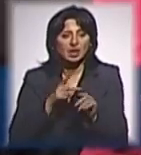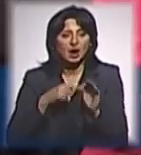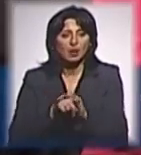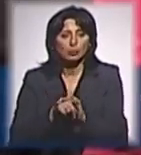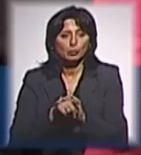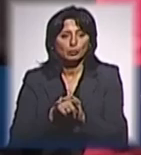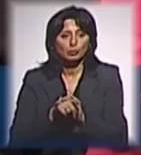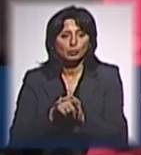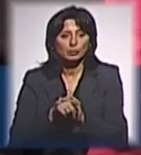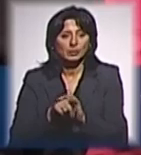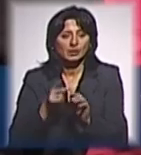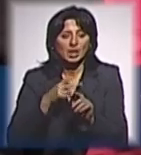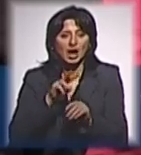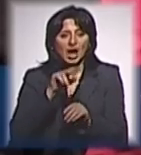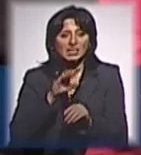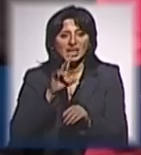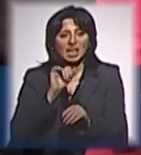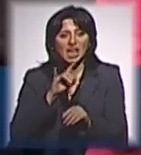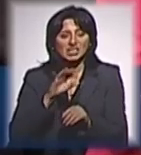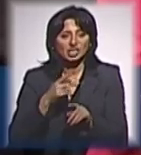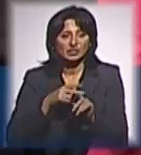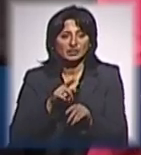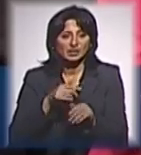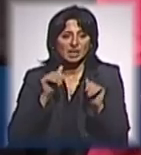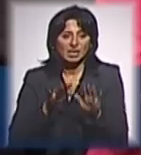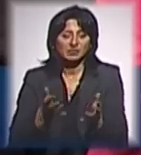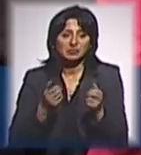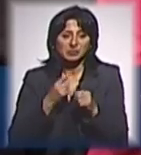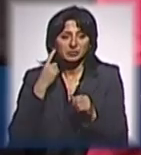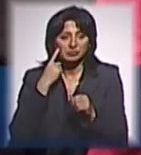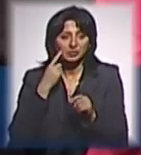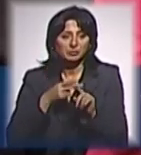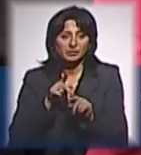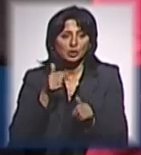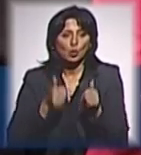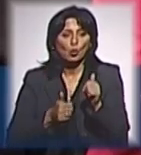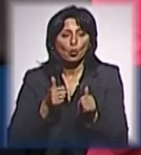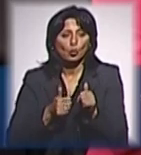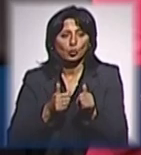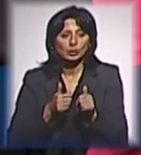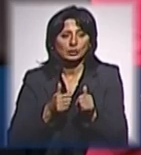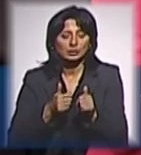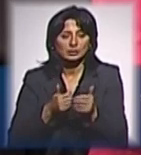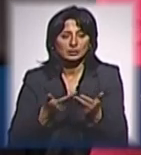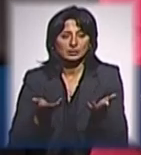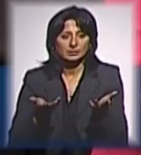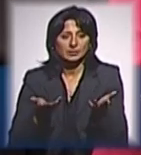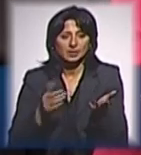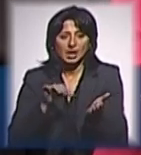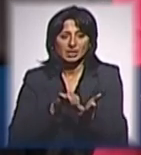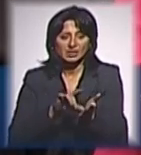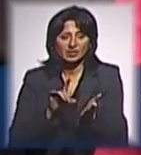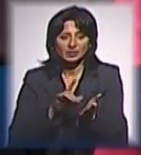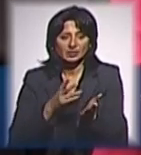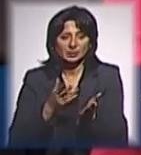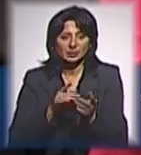რომ იქ არის ალექსანდრე ელისაშვილი და ჩვენ ასეთი გადაწყვეტილება მივიღეთ, რომ მისთვის კონკურენტი არ წარგვედ,